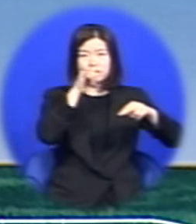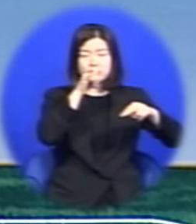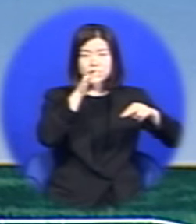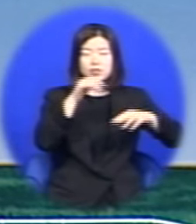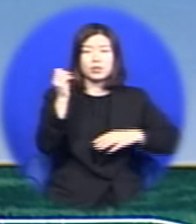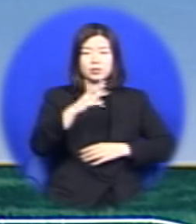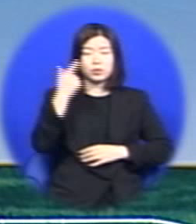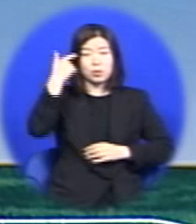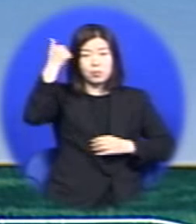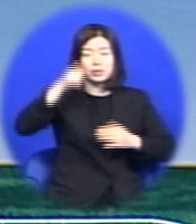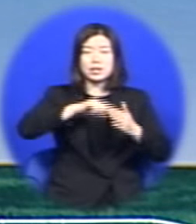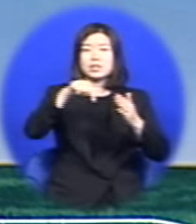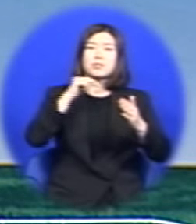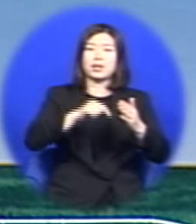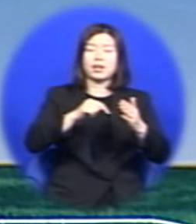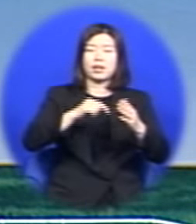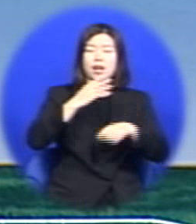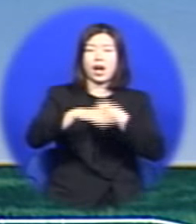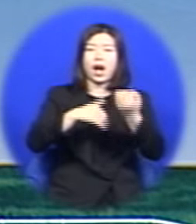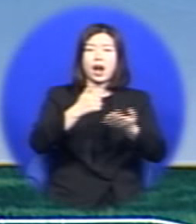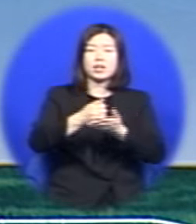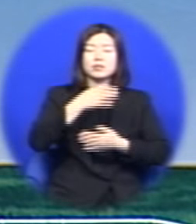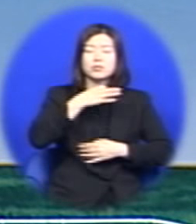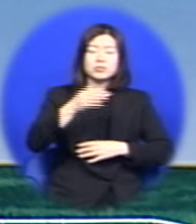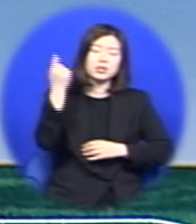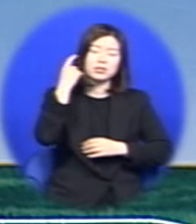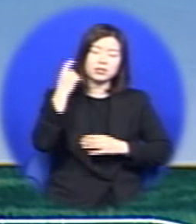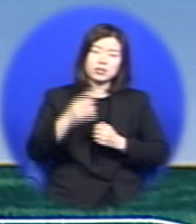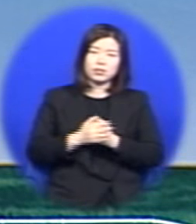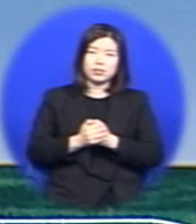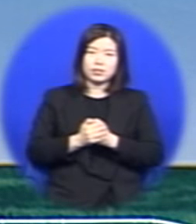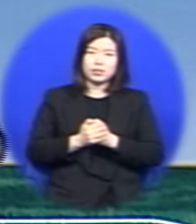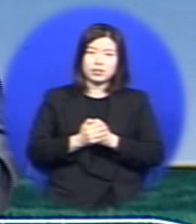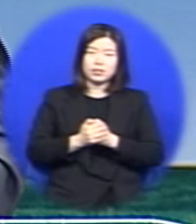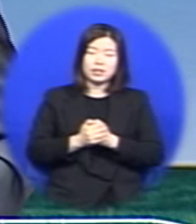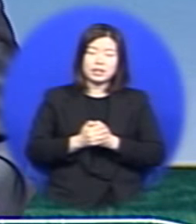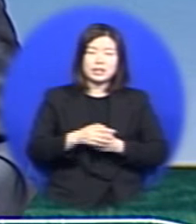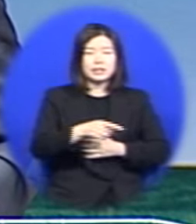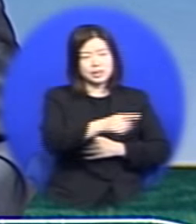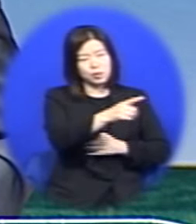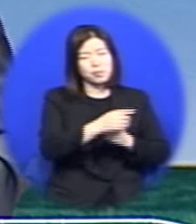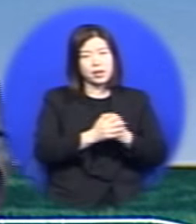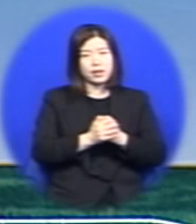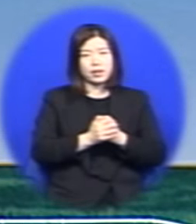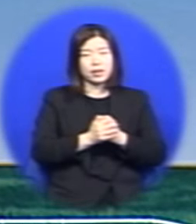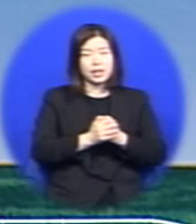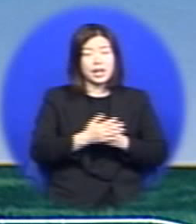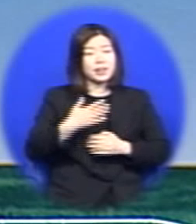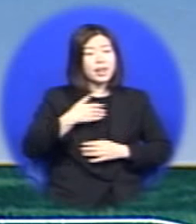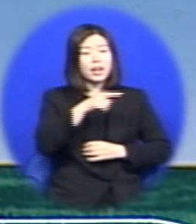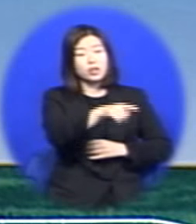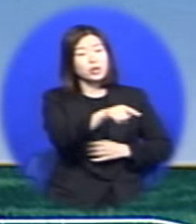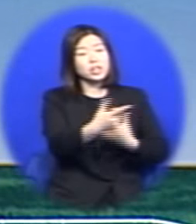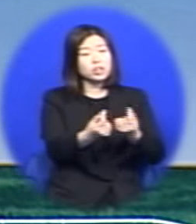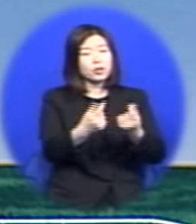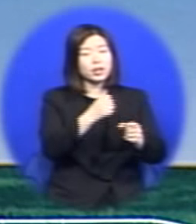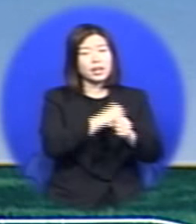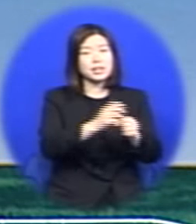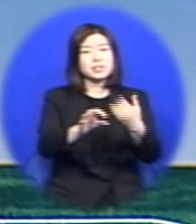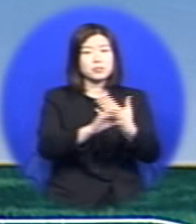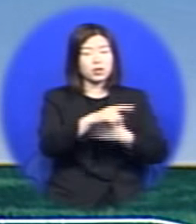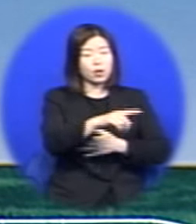그리고 목사님 안에 하나님의 음성이 들렸습니다. 이놈아, 내가 너를 이처럼 했으면